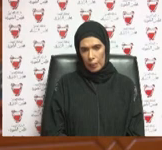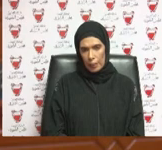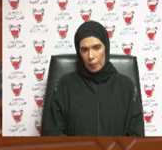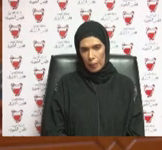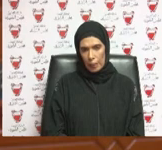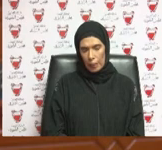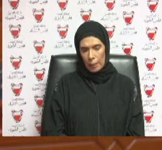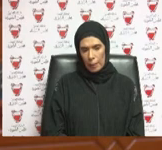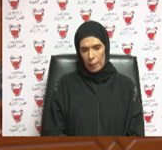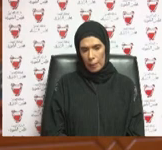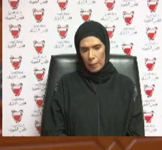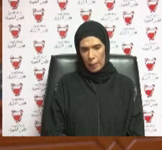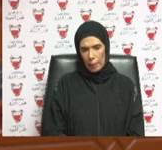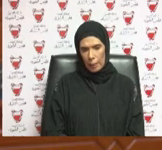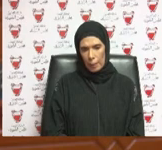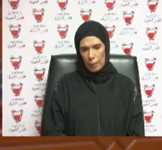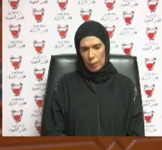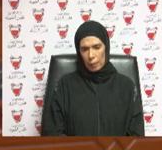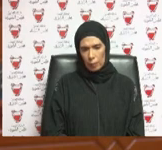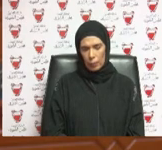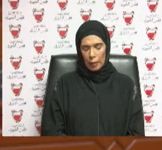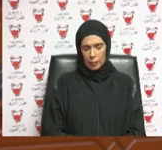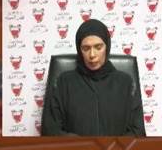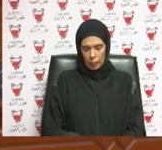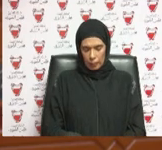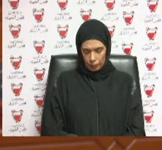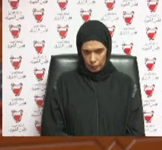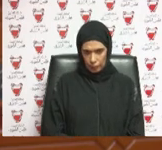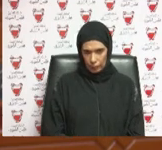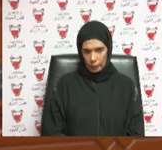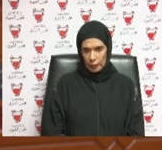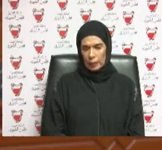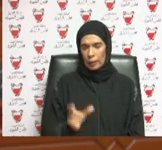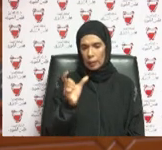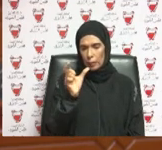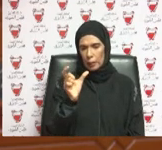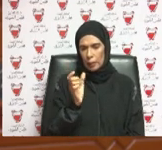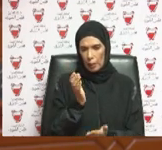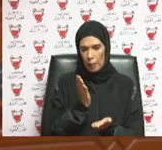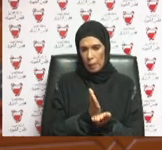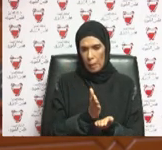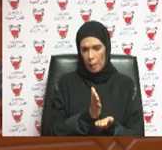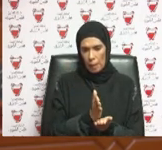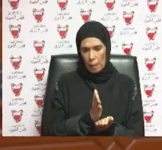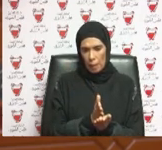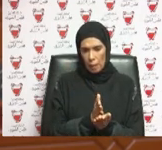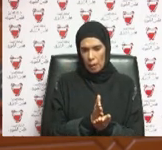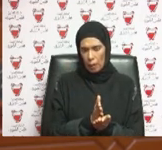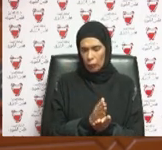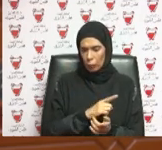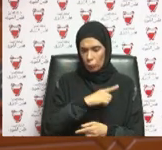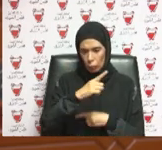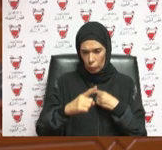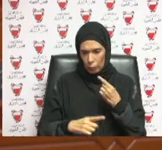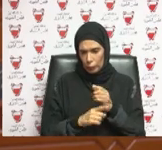طيب الله تراه يستحق منها كلمة وفاء بحق، فهو لم يقصر معنا جميعا